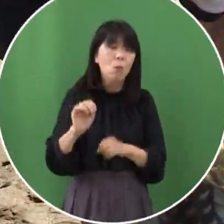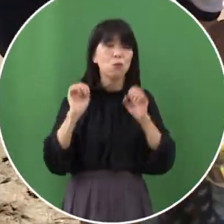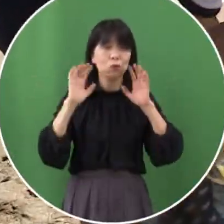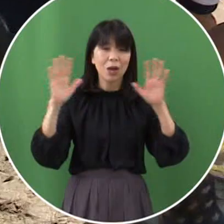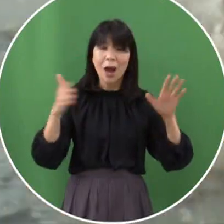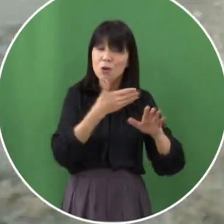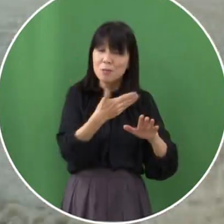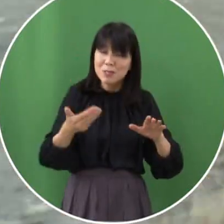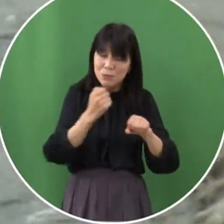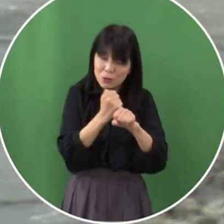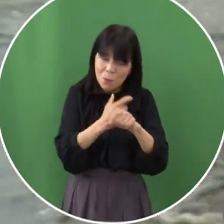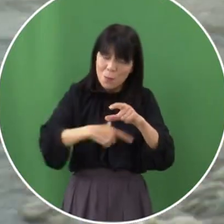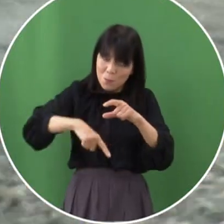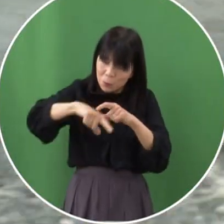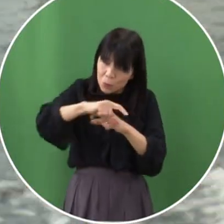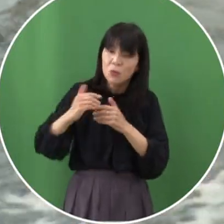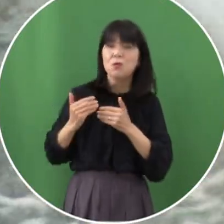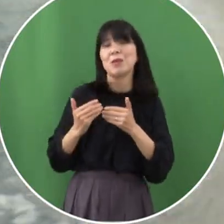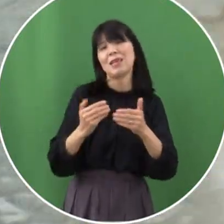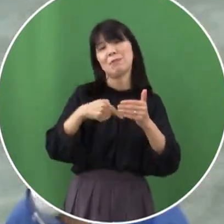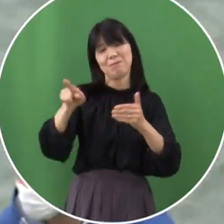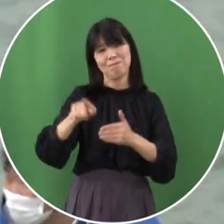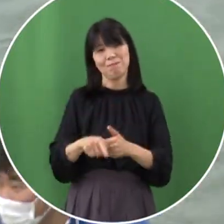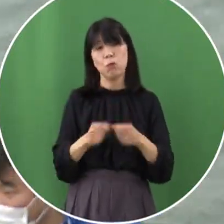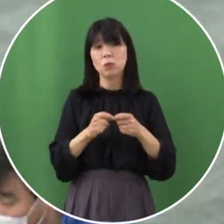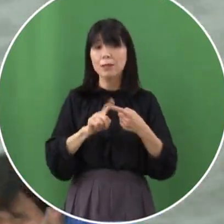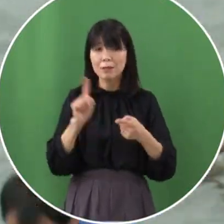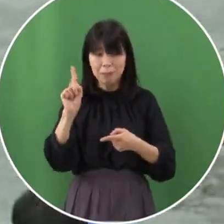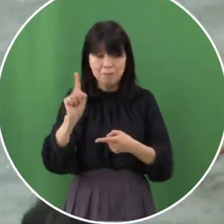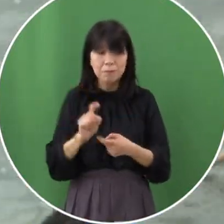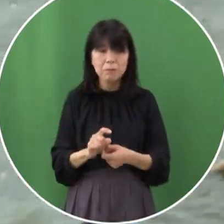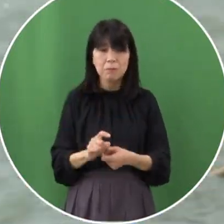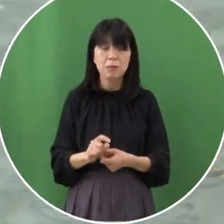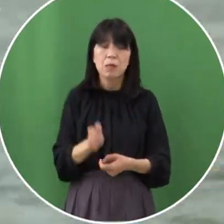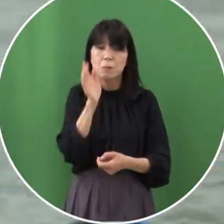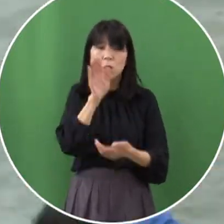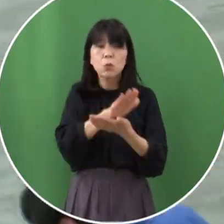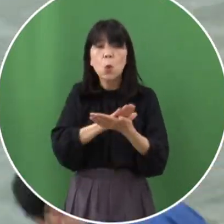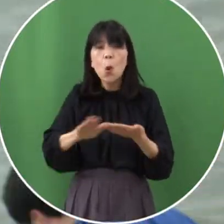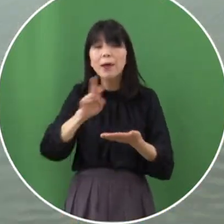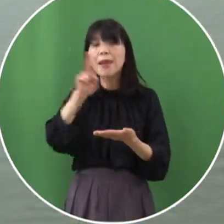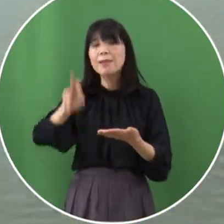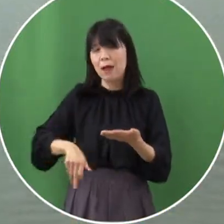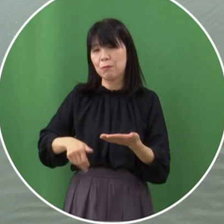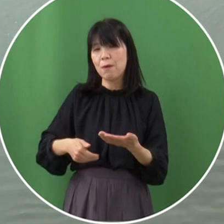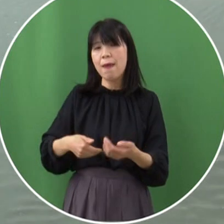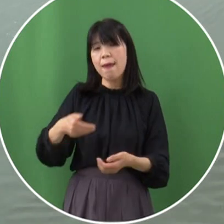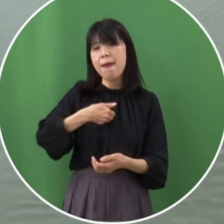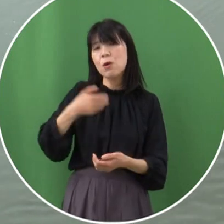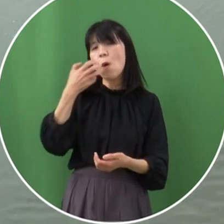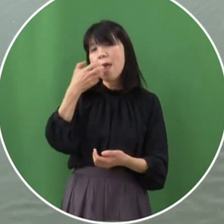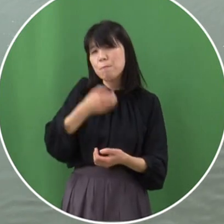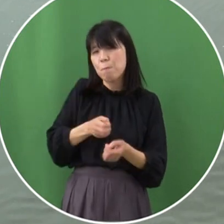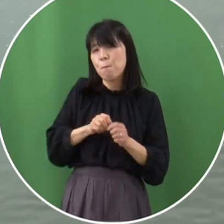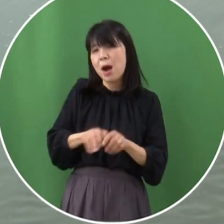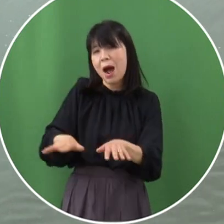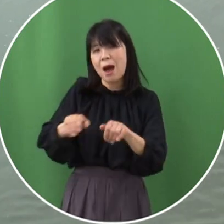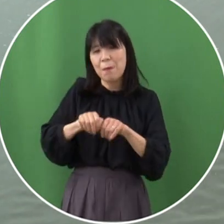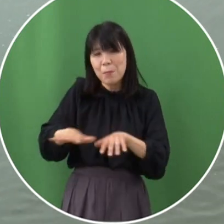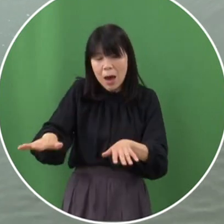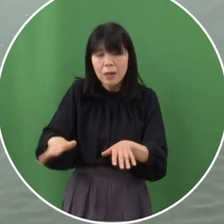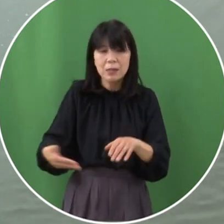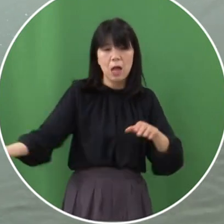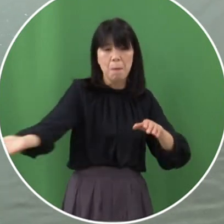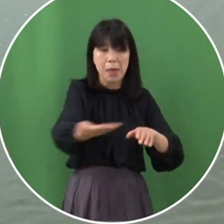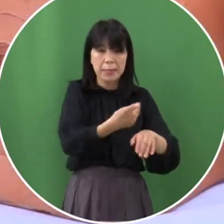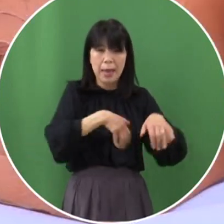。具体的には浄化センターでの栄養塩の管理運転や、ため池の貝掘りの実施、タコ壺の